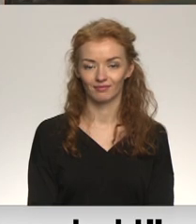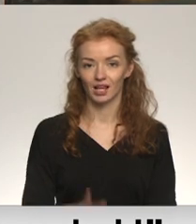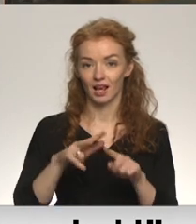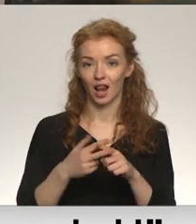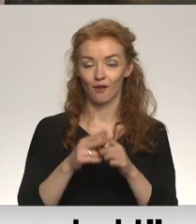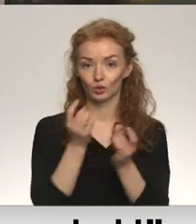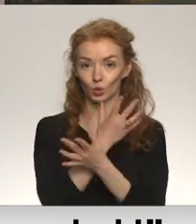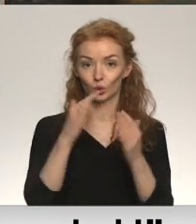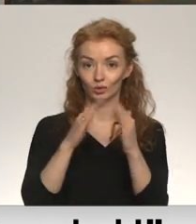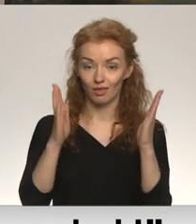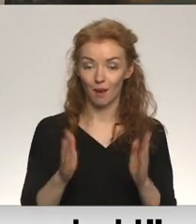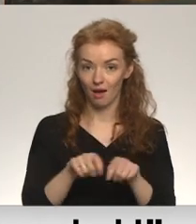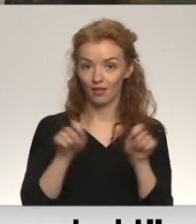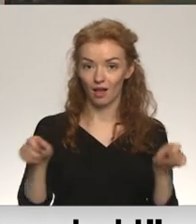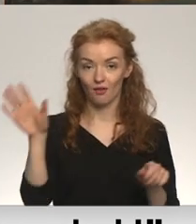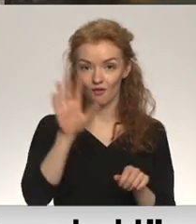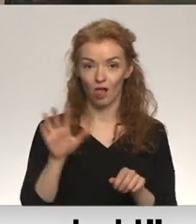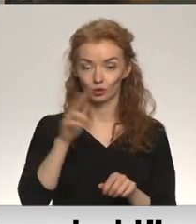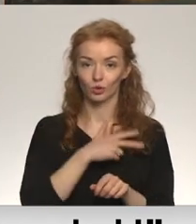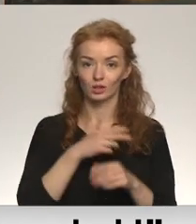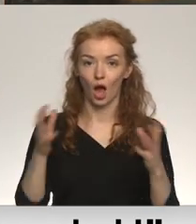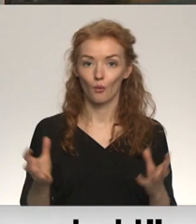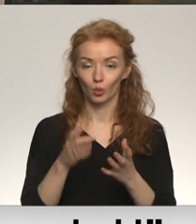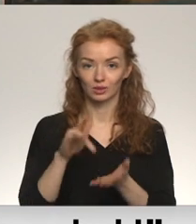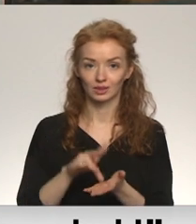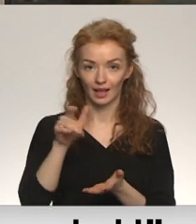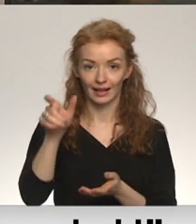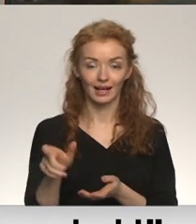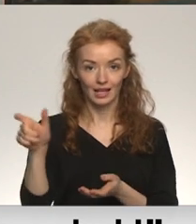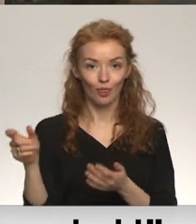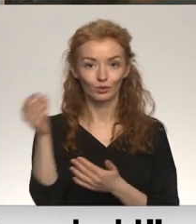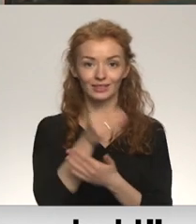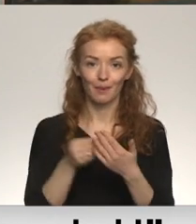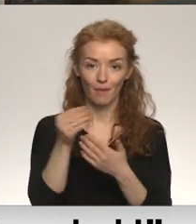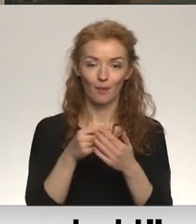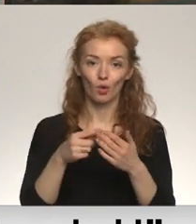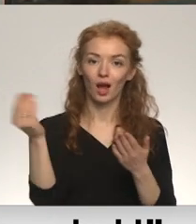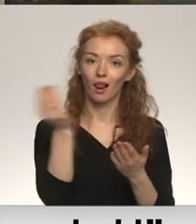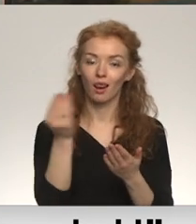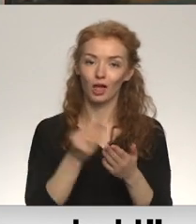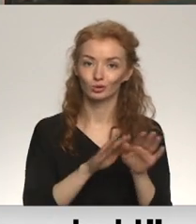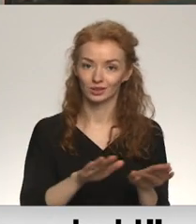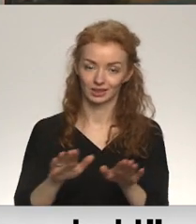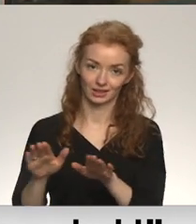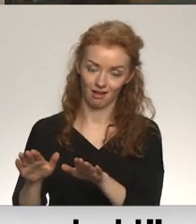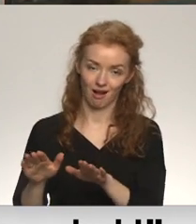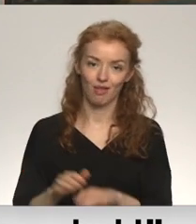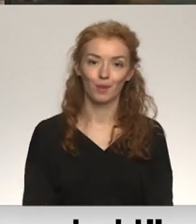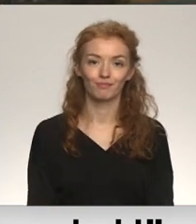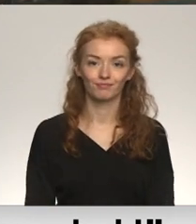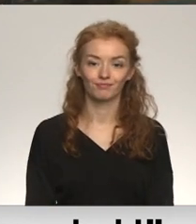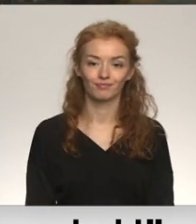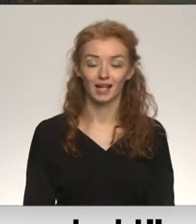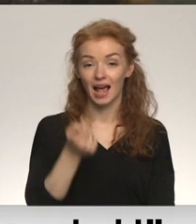Jelgavas kultūras namā atklāta valsts sociālās aprūpes centru klientu zīmējumu un gleznu izstāde Outsider māksla.